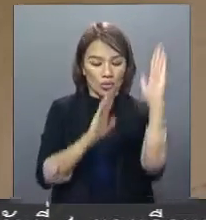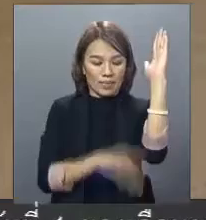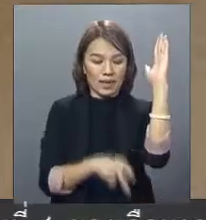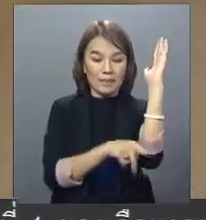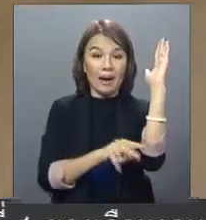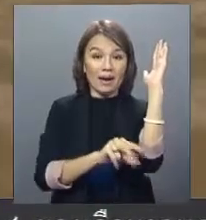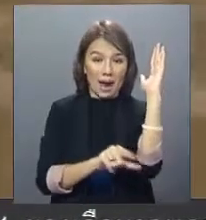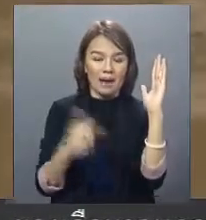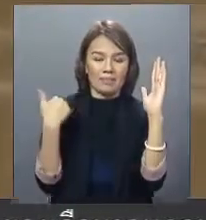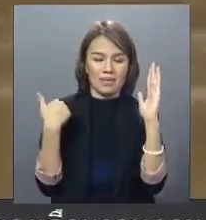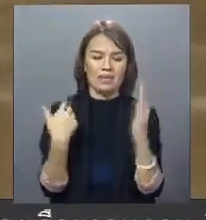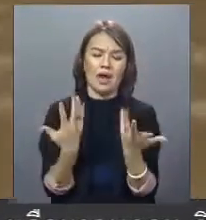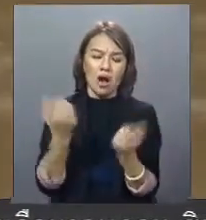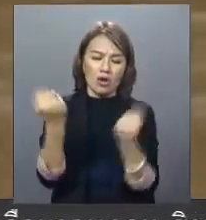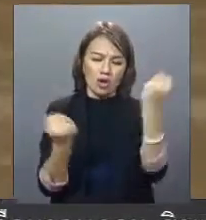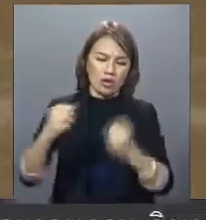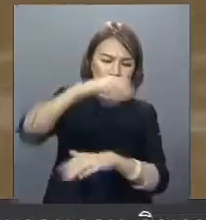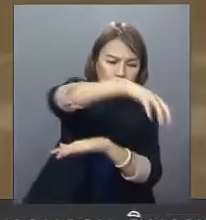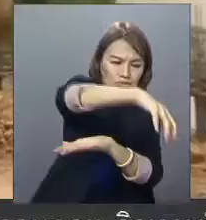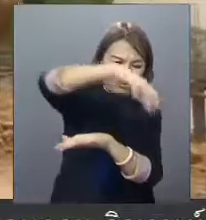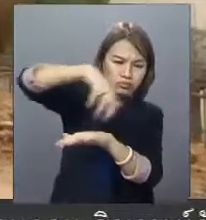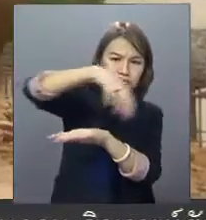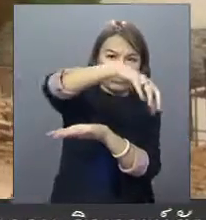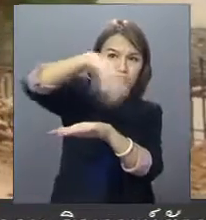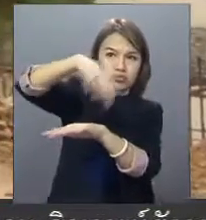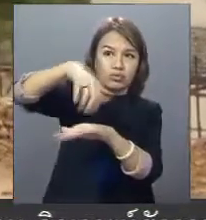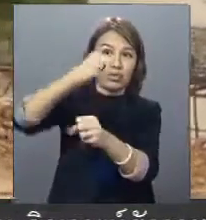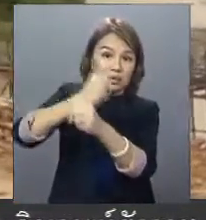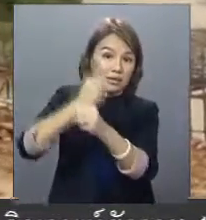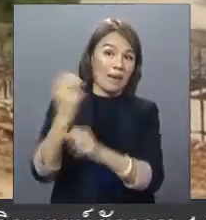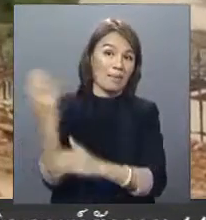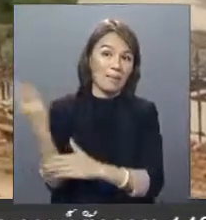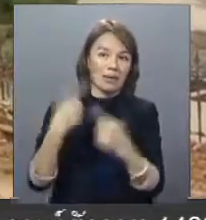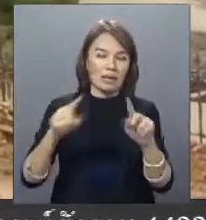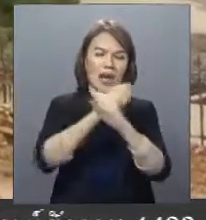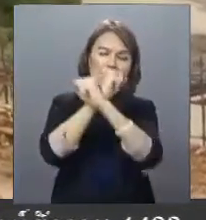ลหนักและรถแบ็คโฮทำแนวกั้นคลื่นแต่ก็ไม่สามารถป้องกันได้มากนะครับ